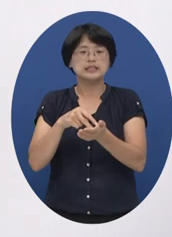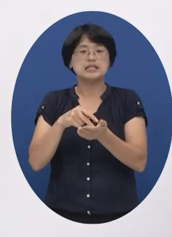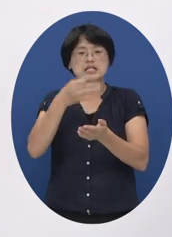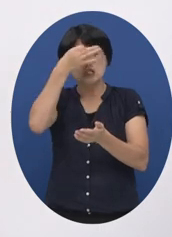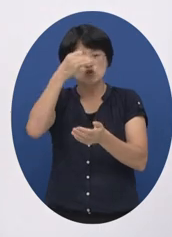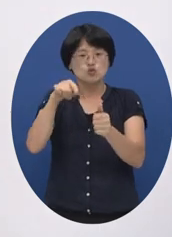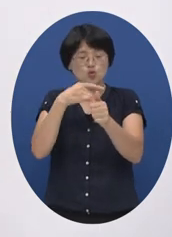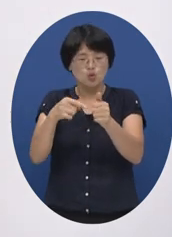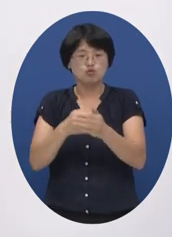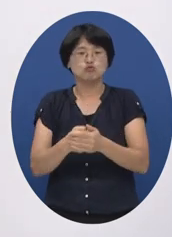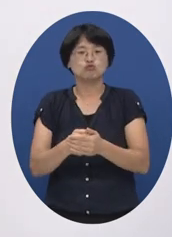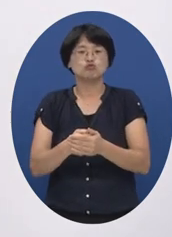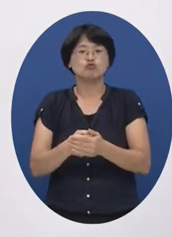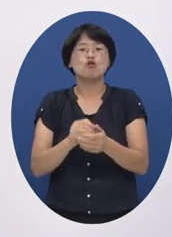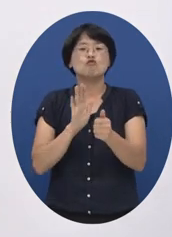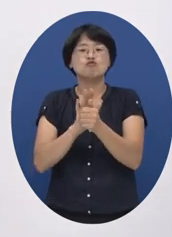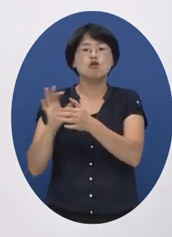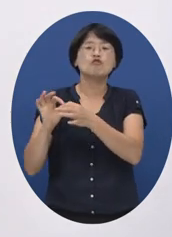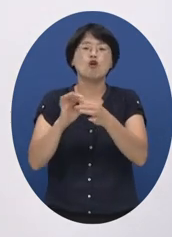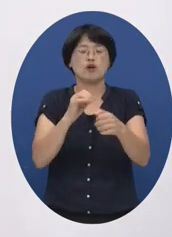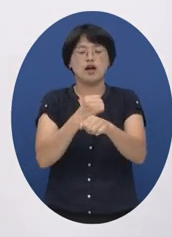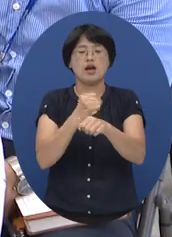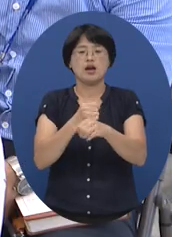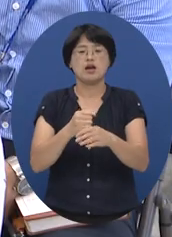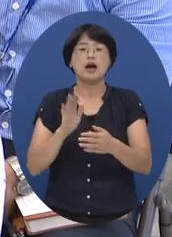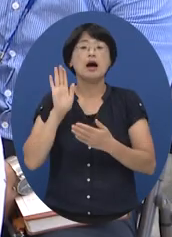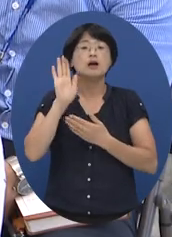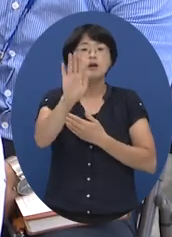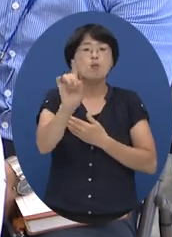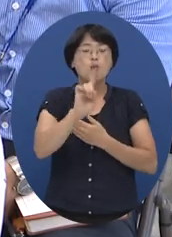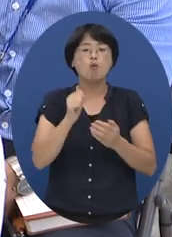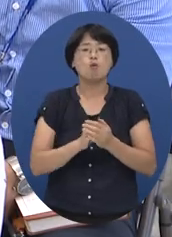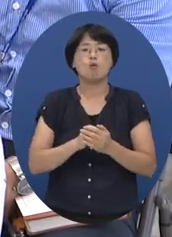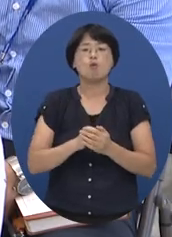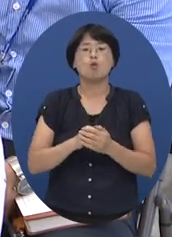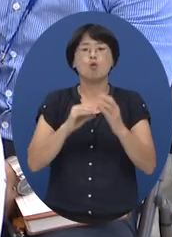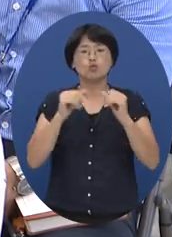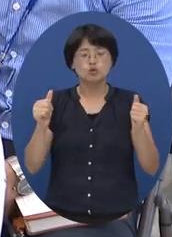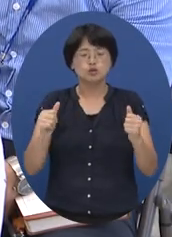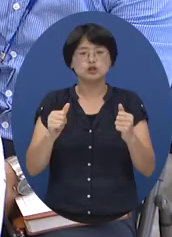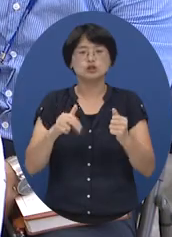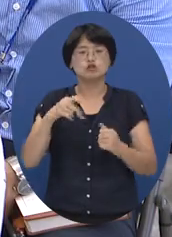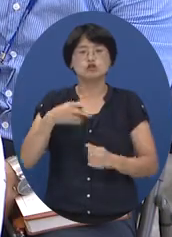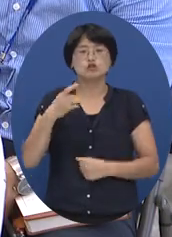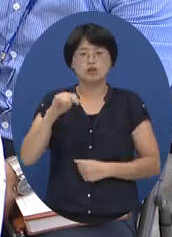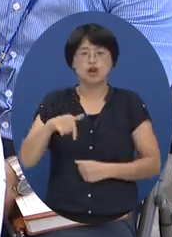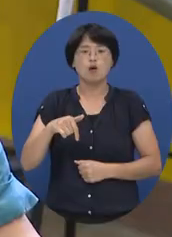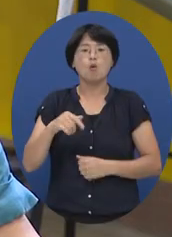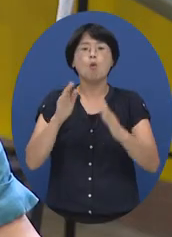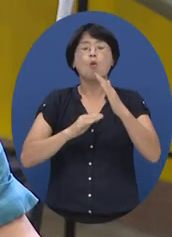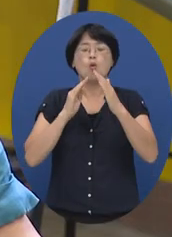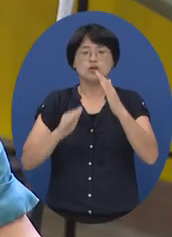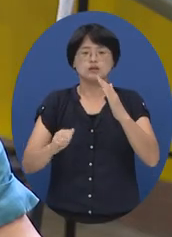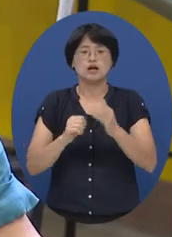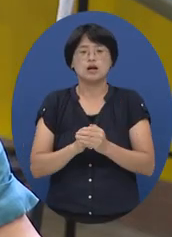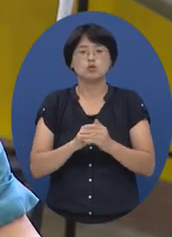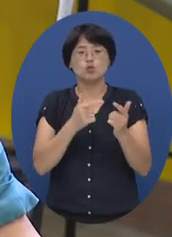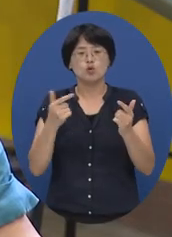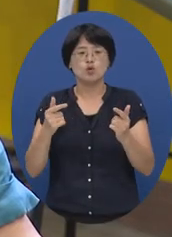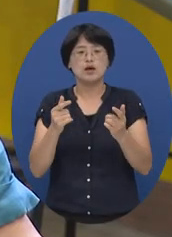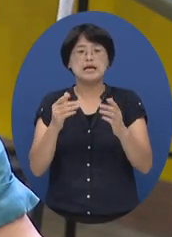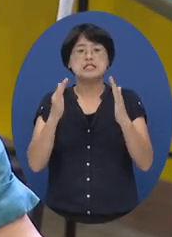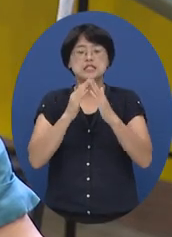후원 연계 등을 담당합니다. 장기적으로는 한국토지주택공사의 취약계층 주거지원 사업이나 청년 전세 임대 사업